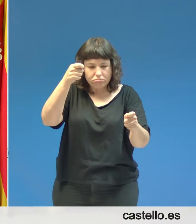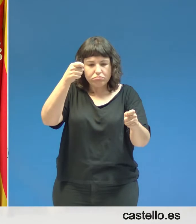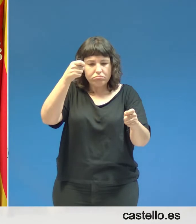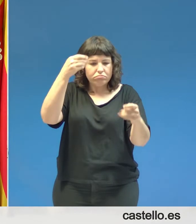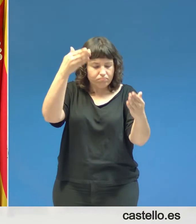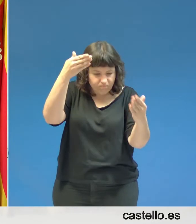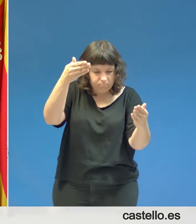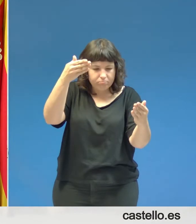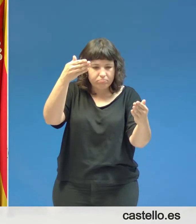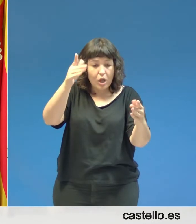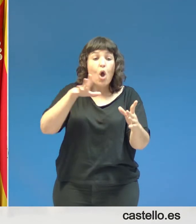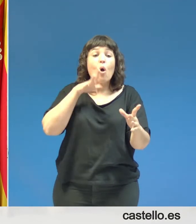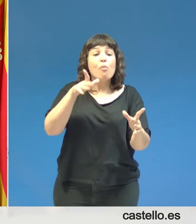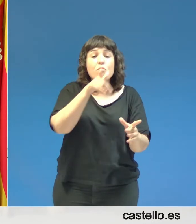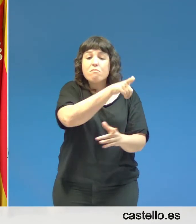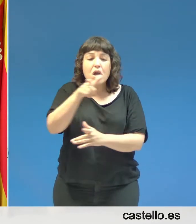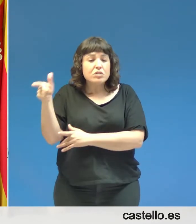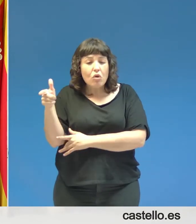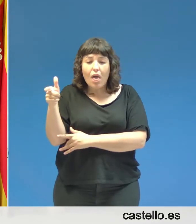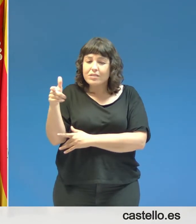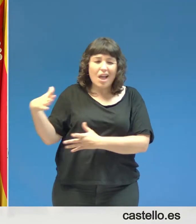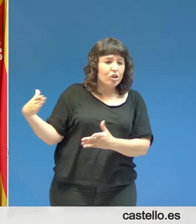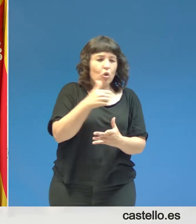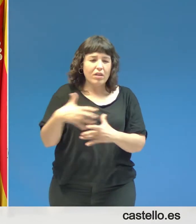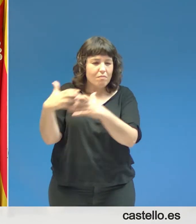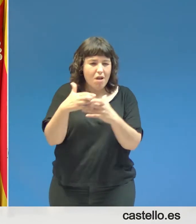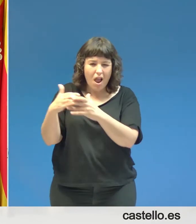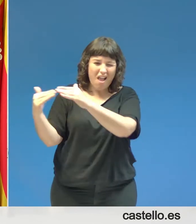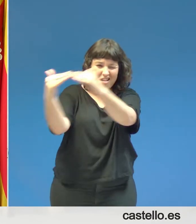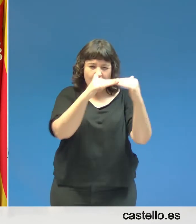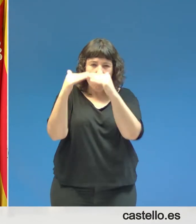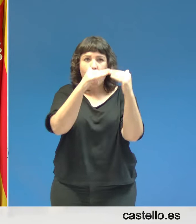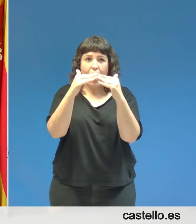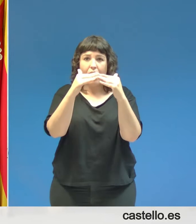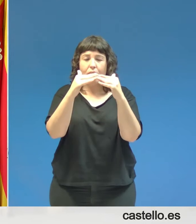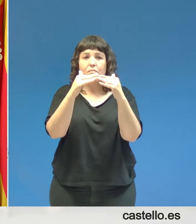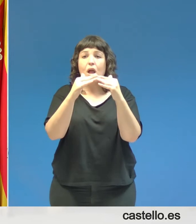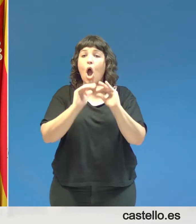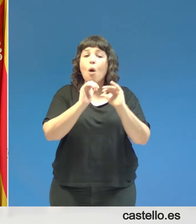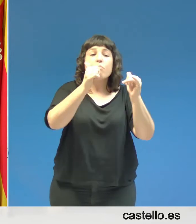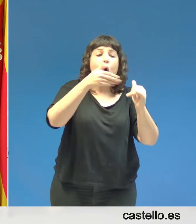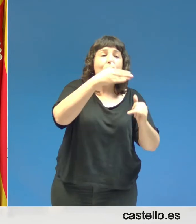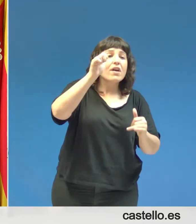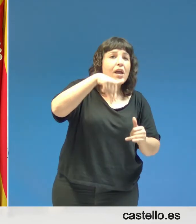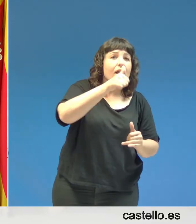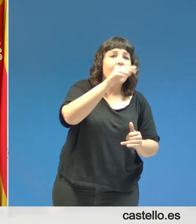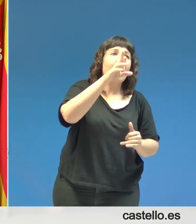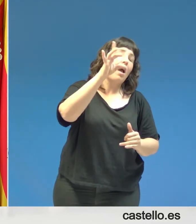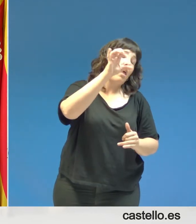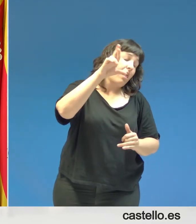I defendràs a totes les persones per igual, des de les contrades de Benadreça fins als ullals de